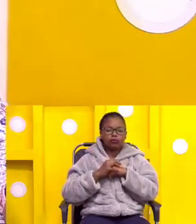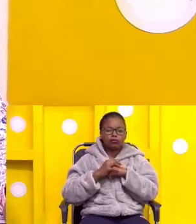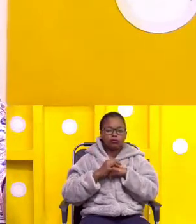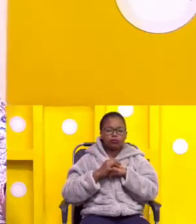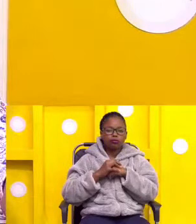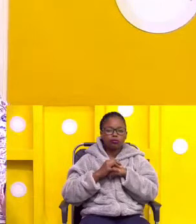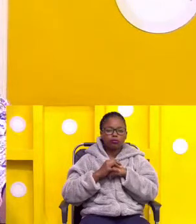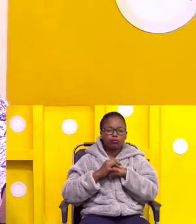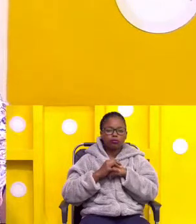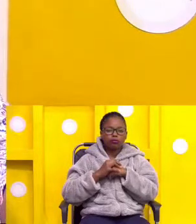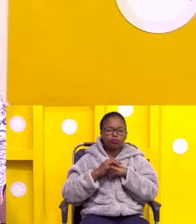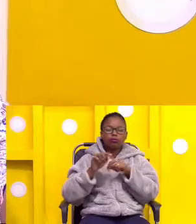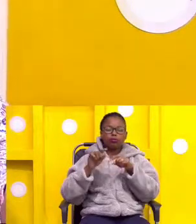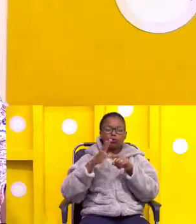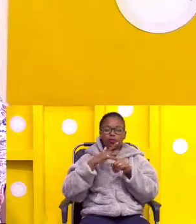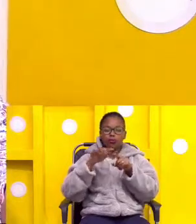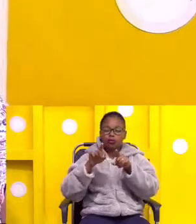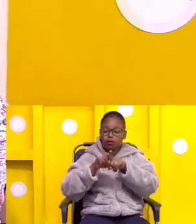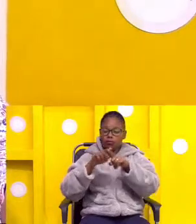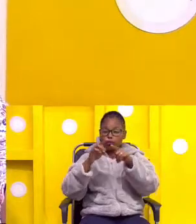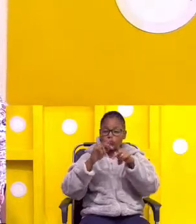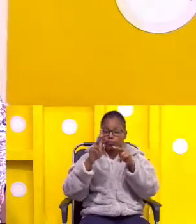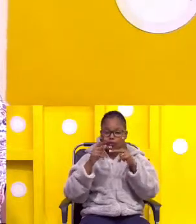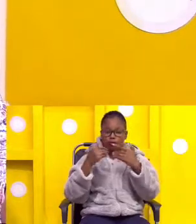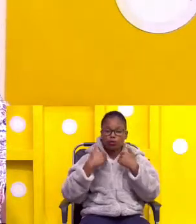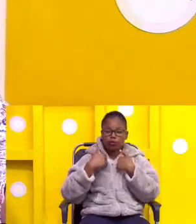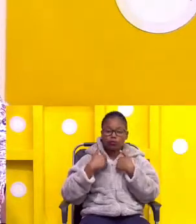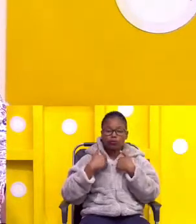Hallelujah. Onawe haliuli.